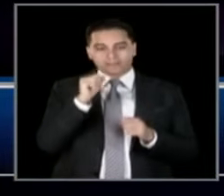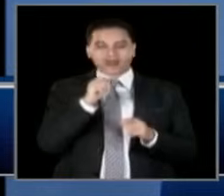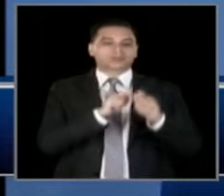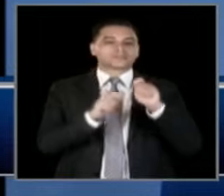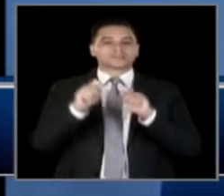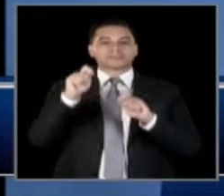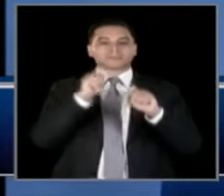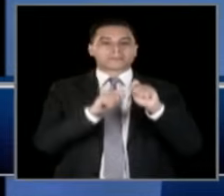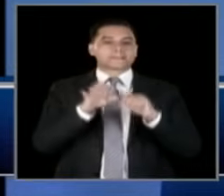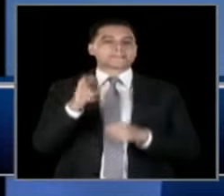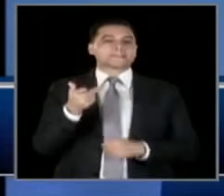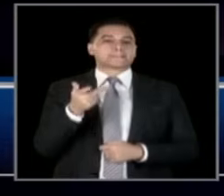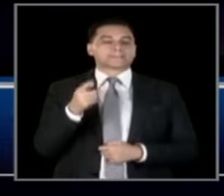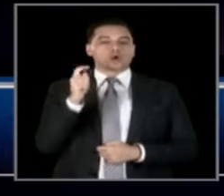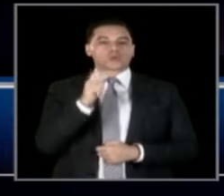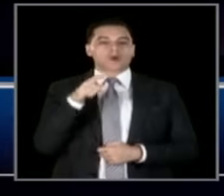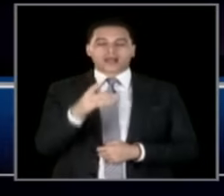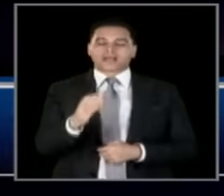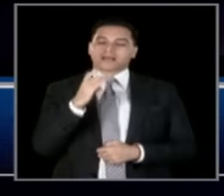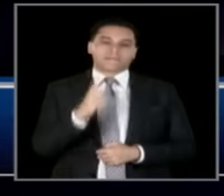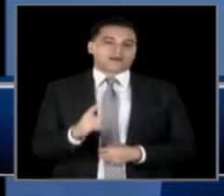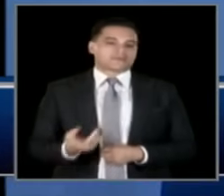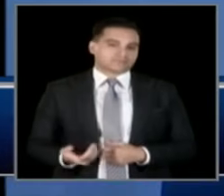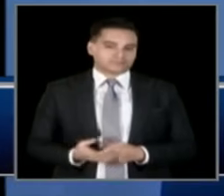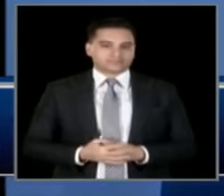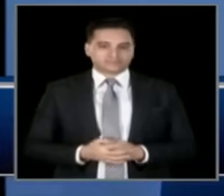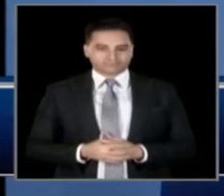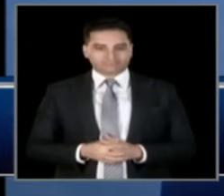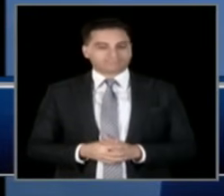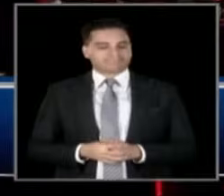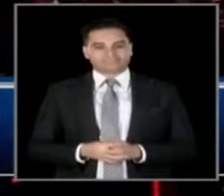تصميم. للأسف الشديد إجابة خاطئة.